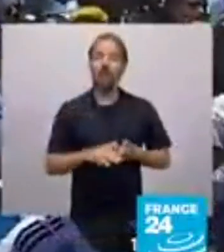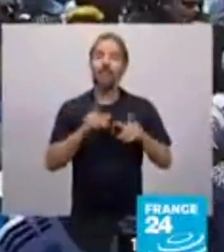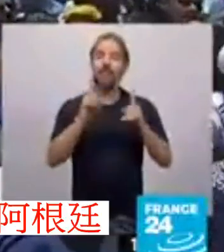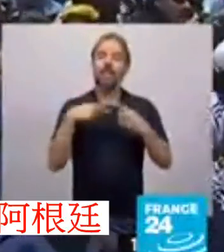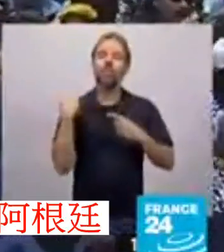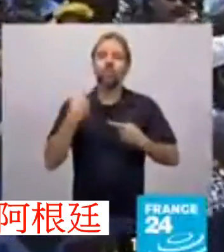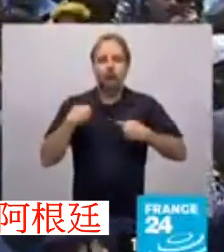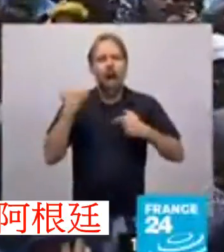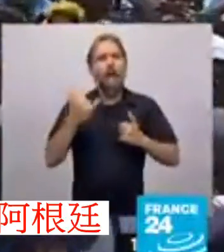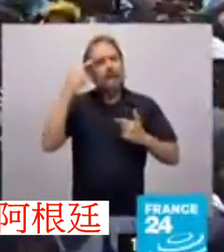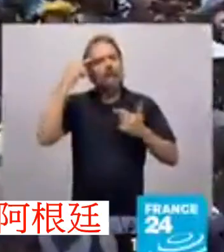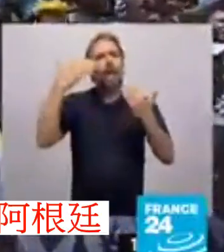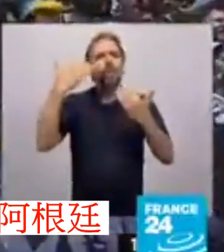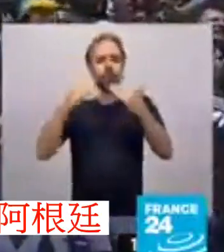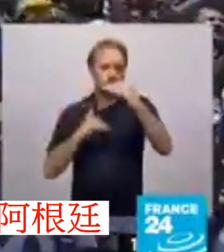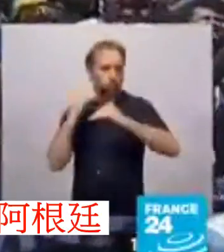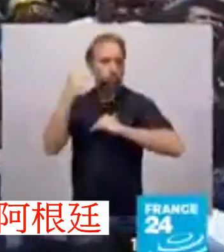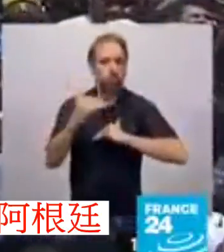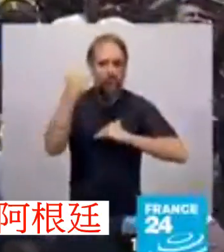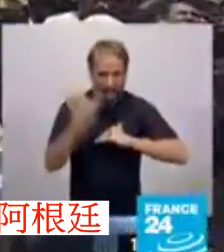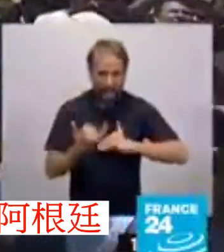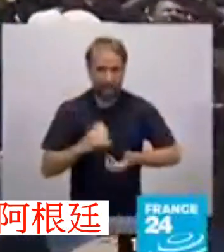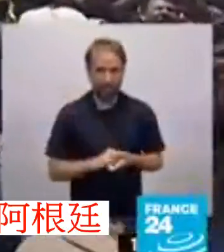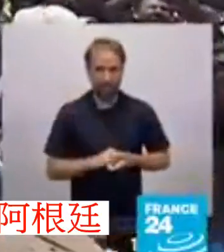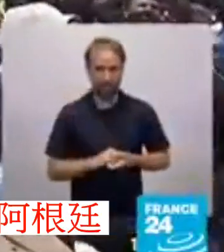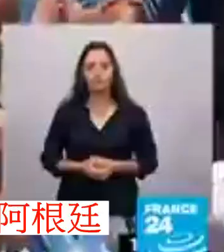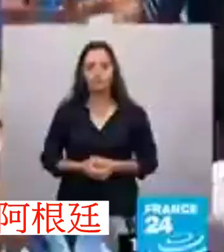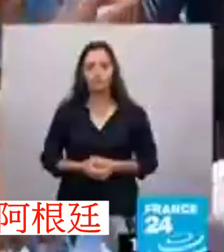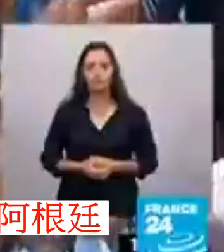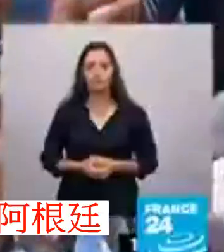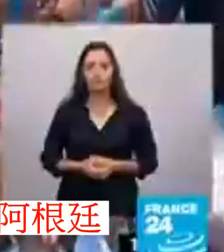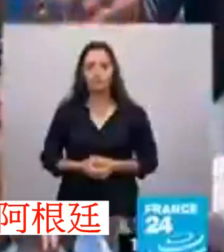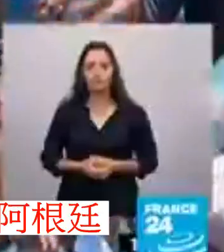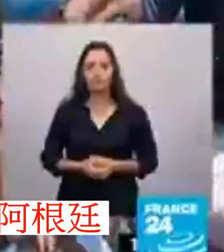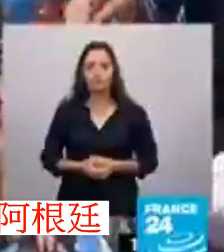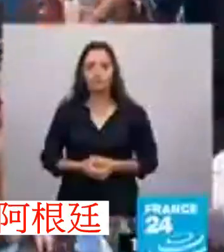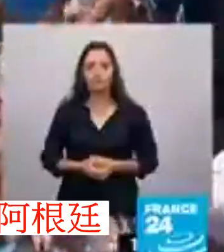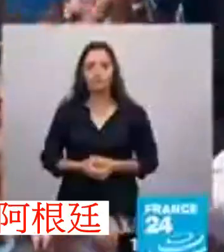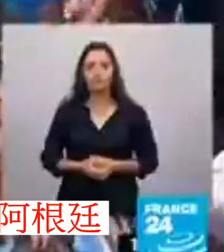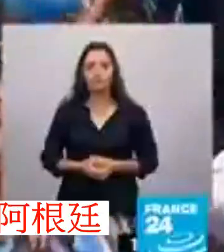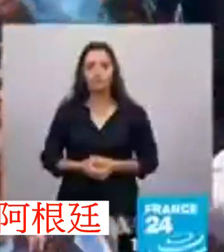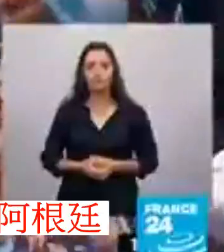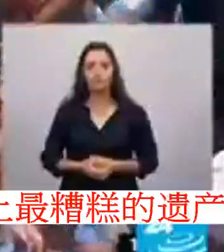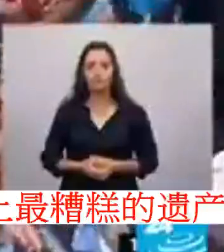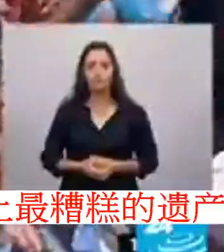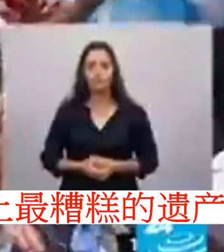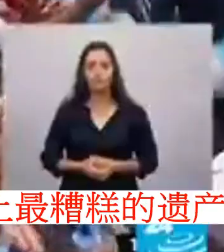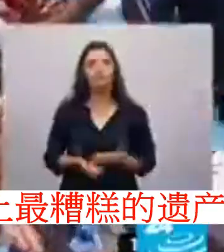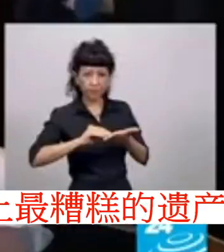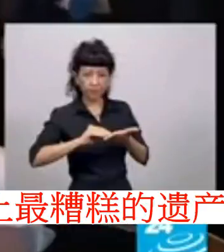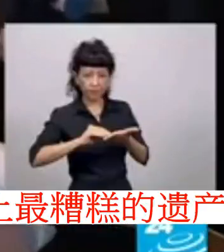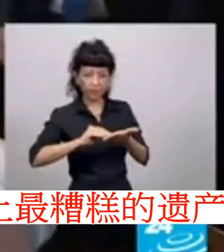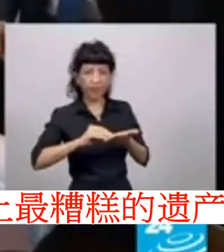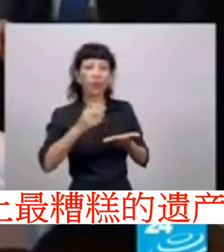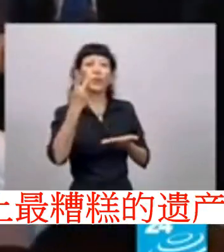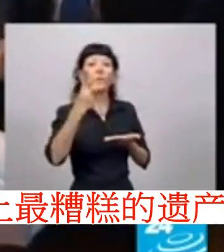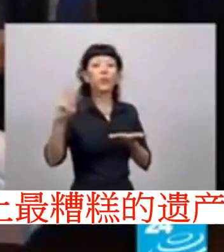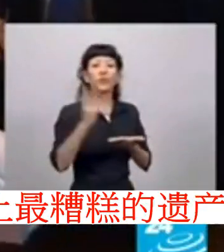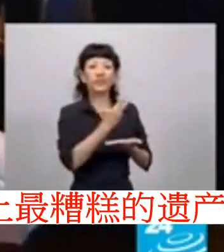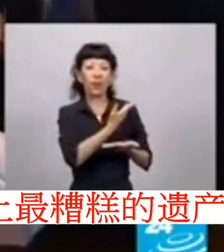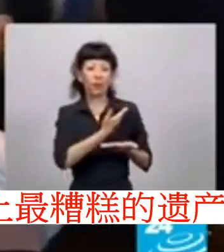Dans son discours, Javier Milei dépeint une Argentine ravagée par la hausse des prix et les déficits. Selon lui, les péronistes au